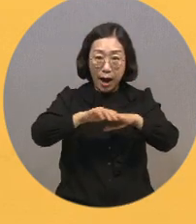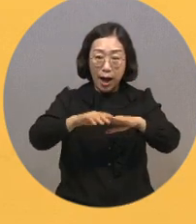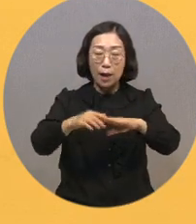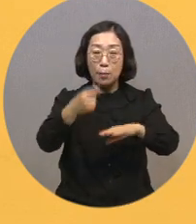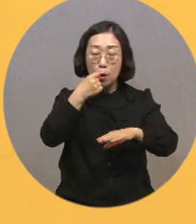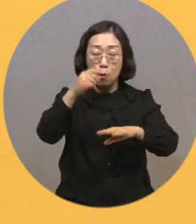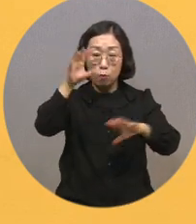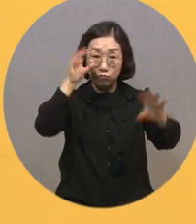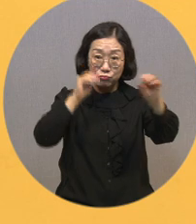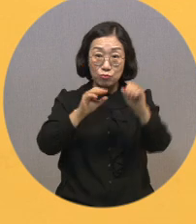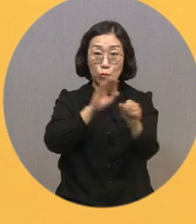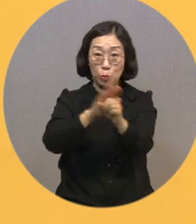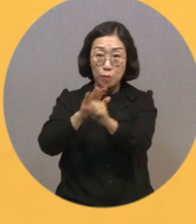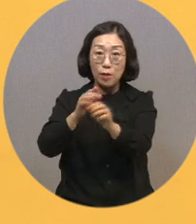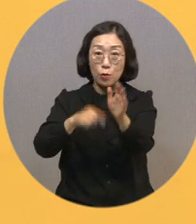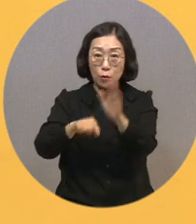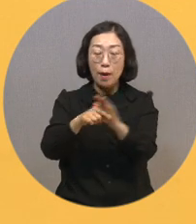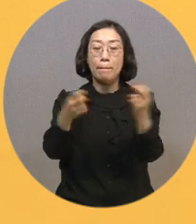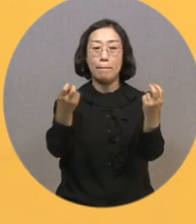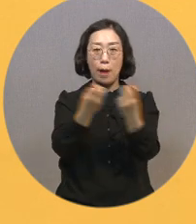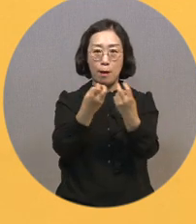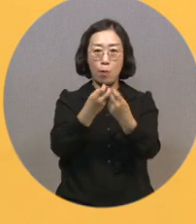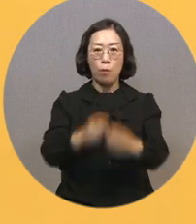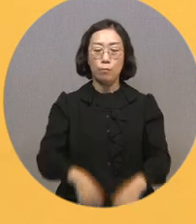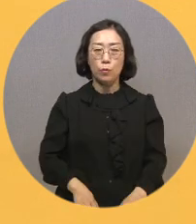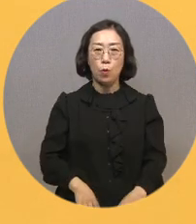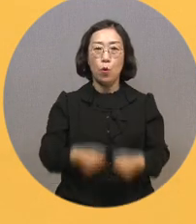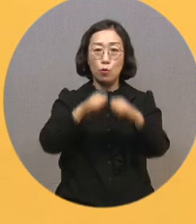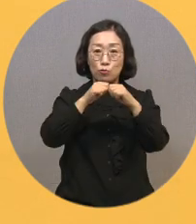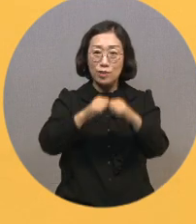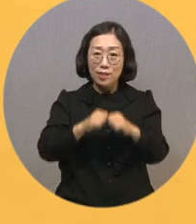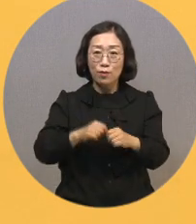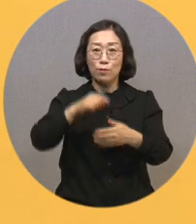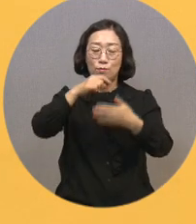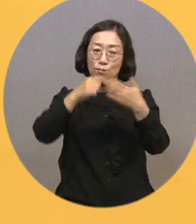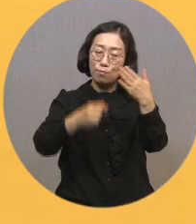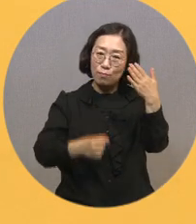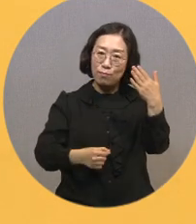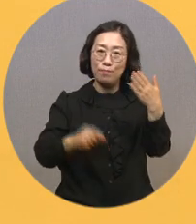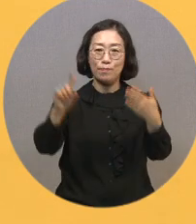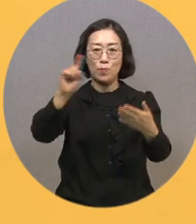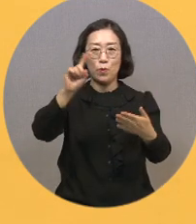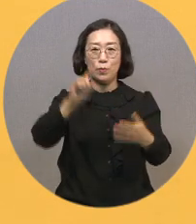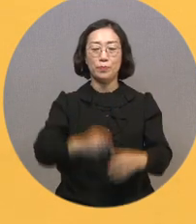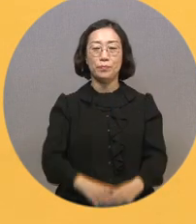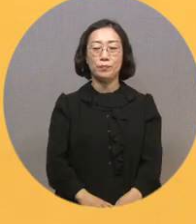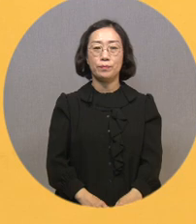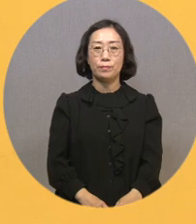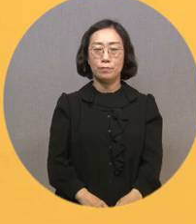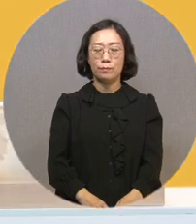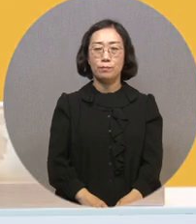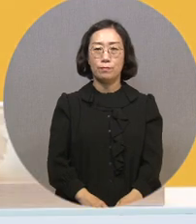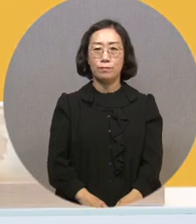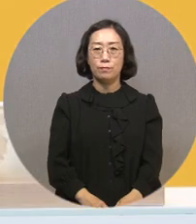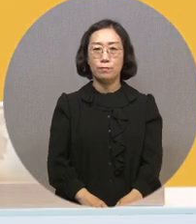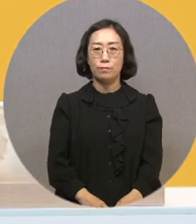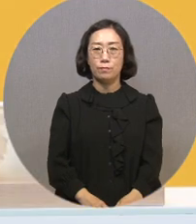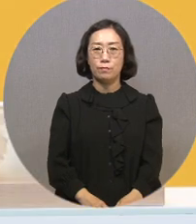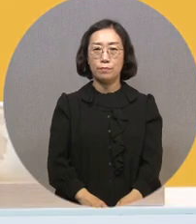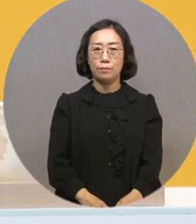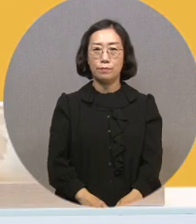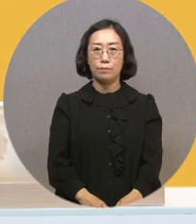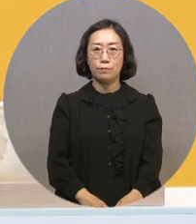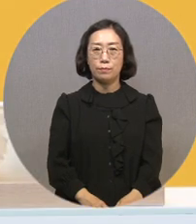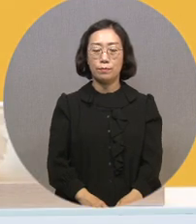그러한 전략들 그리고 뭐 그런 구체적인 프로그램 등은 어떤 게 있을까요? 결국 그